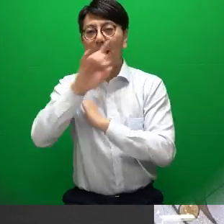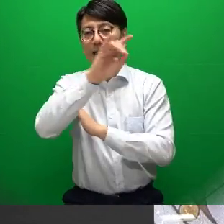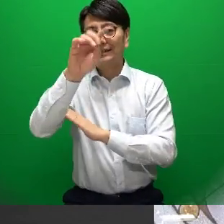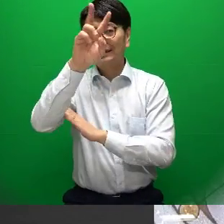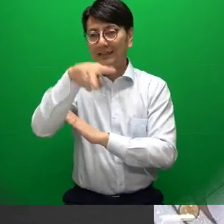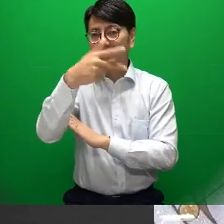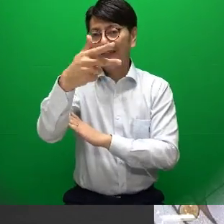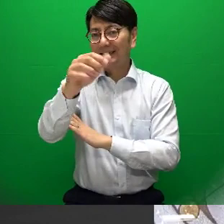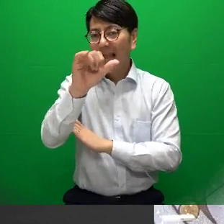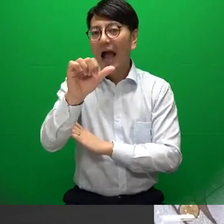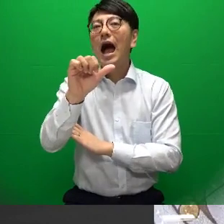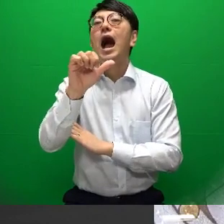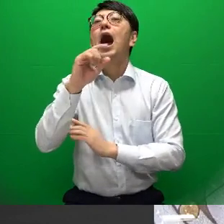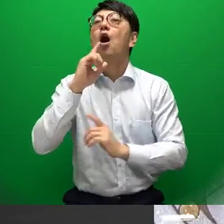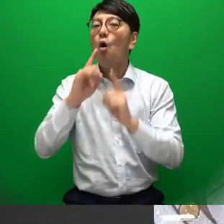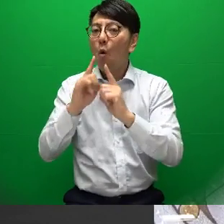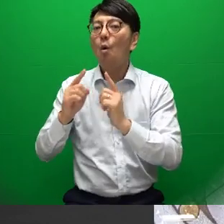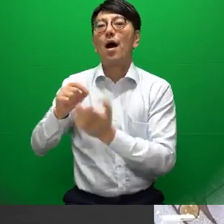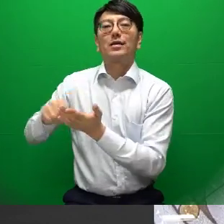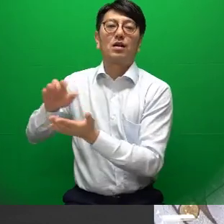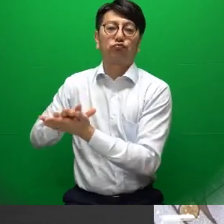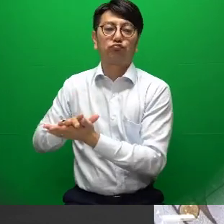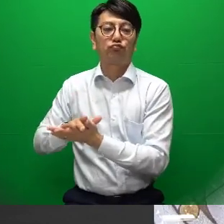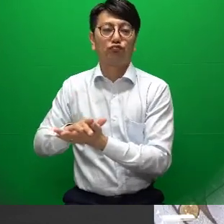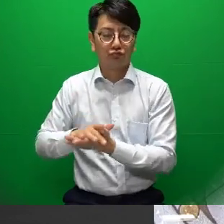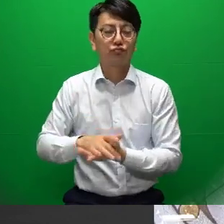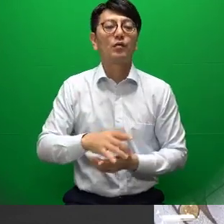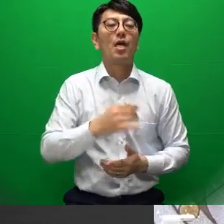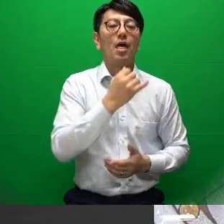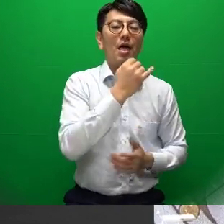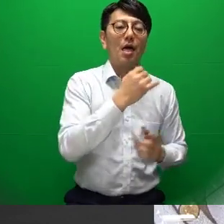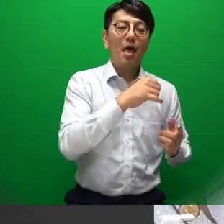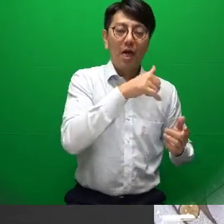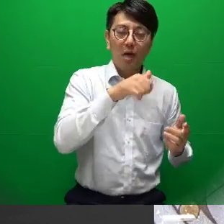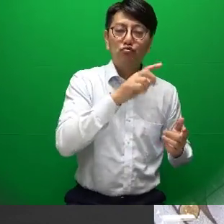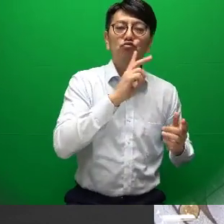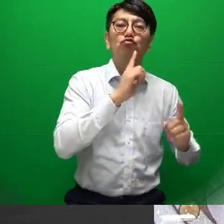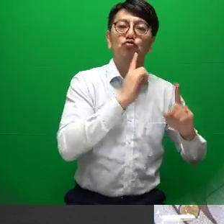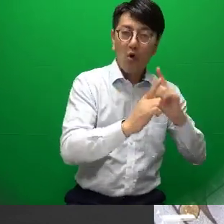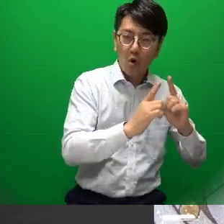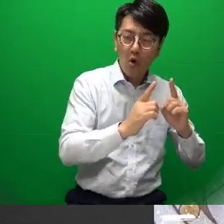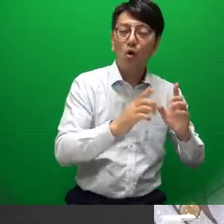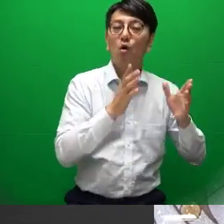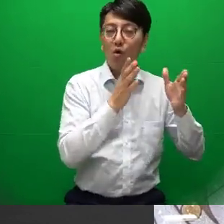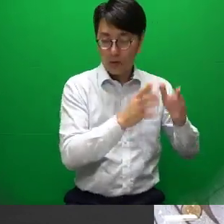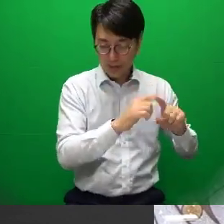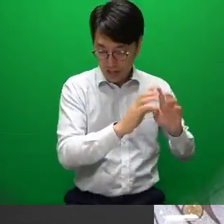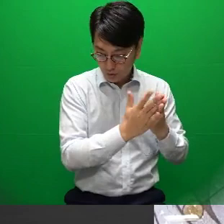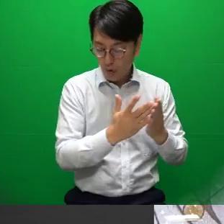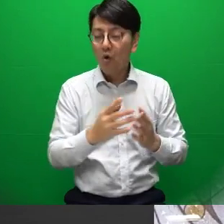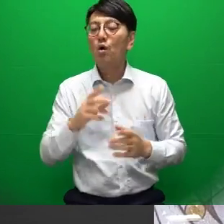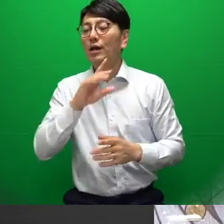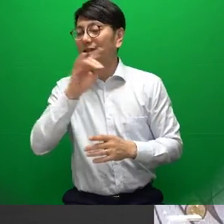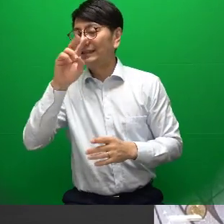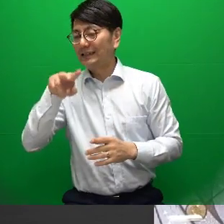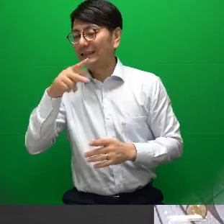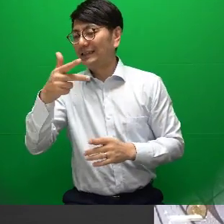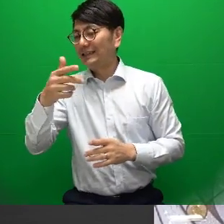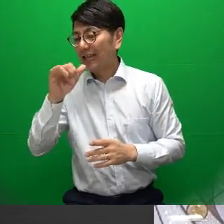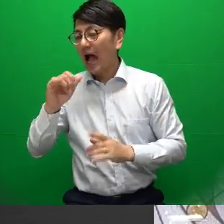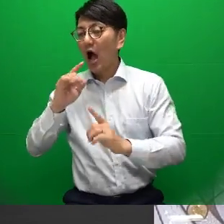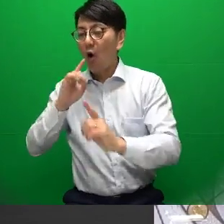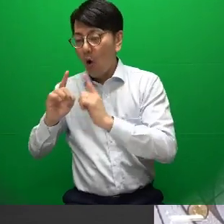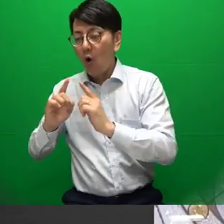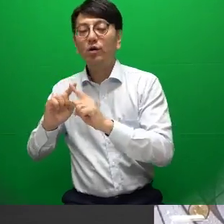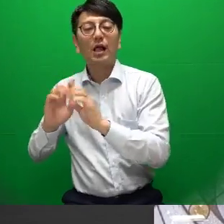ますですからヘブル語の旧約聖書およびギリシャ語の新約聖書は変わること